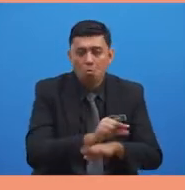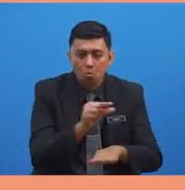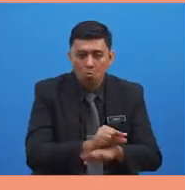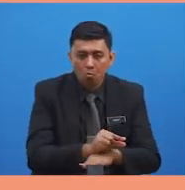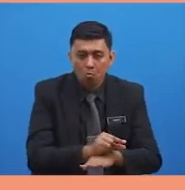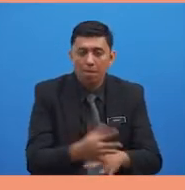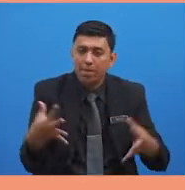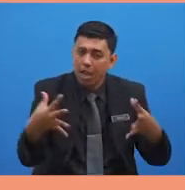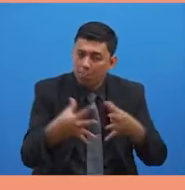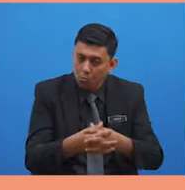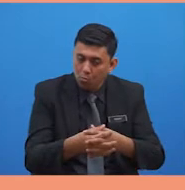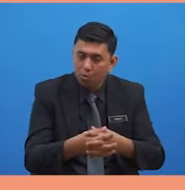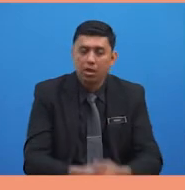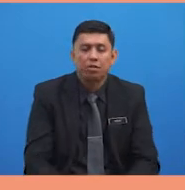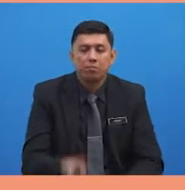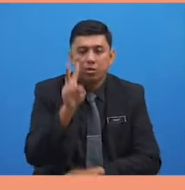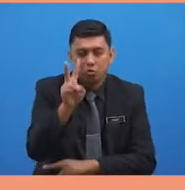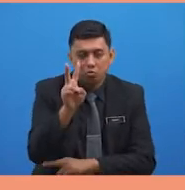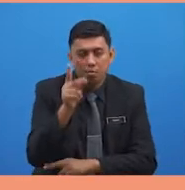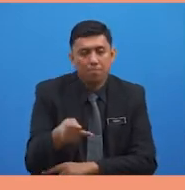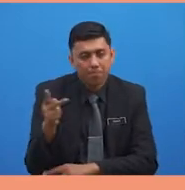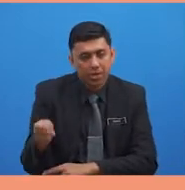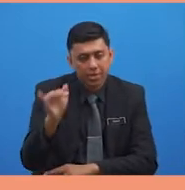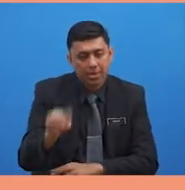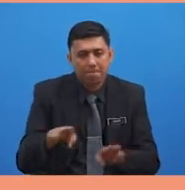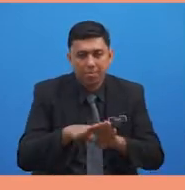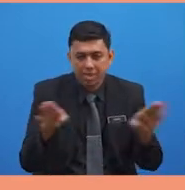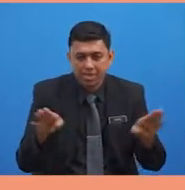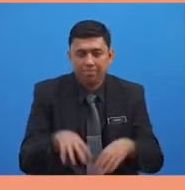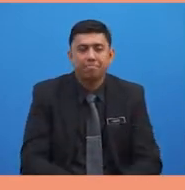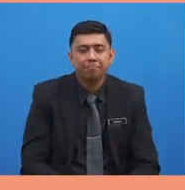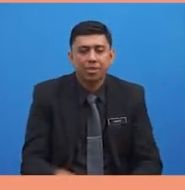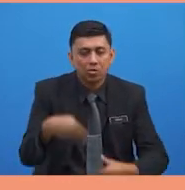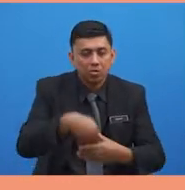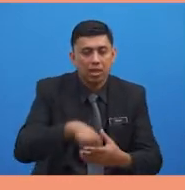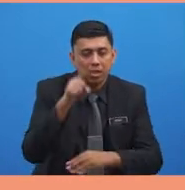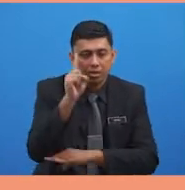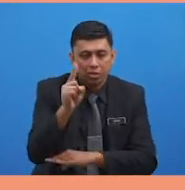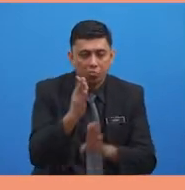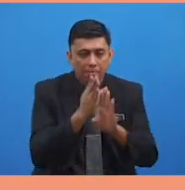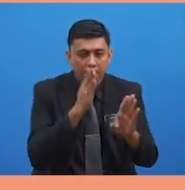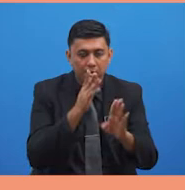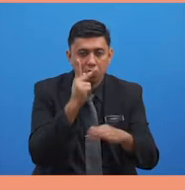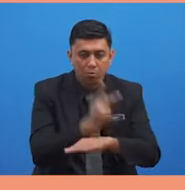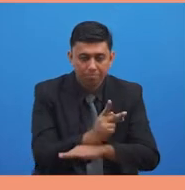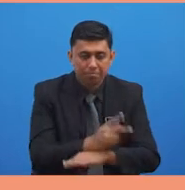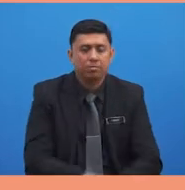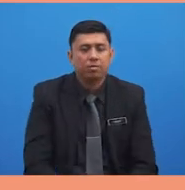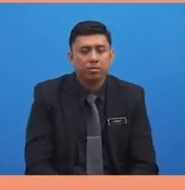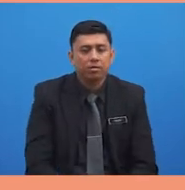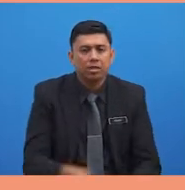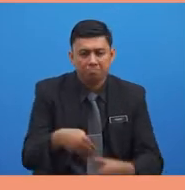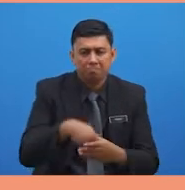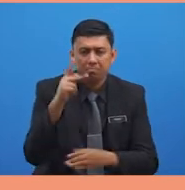digunakan untuk menggabungkan dua elemen yang berbeza dalam satu baris kod.